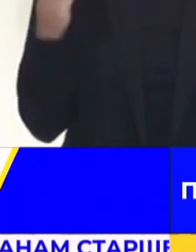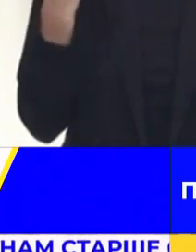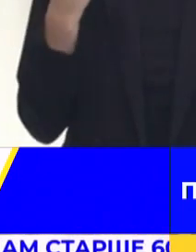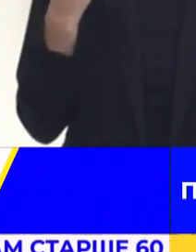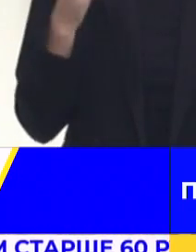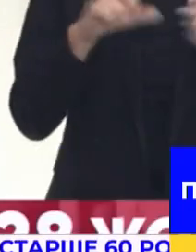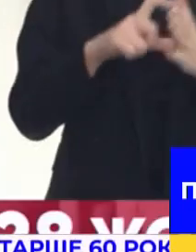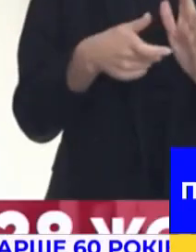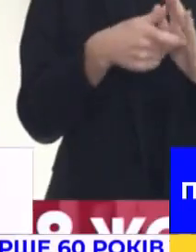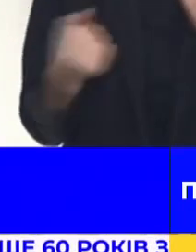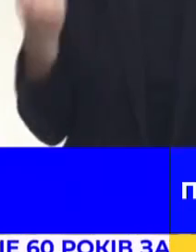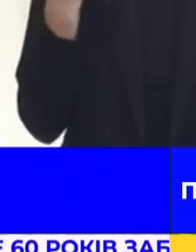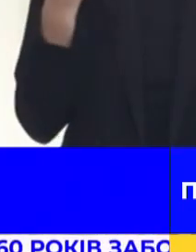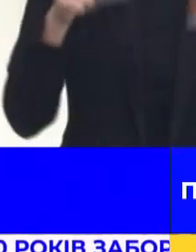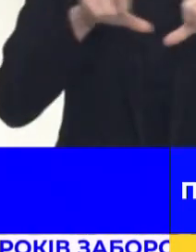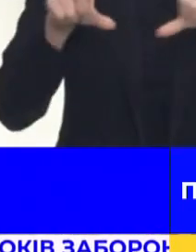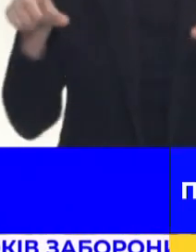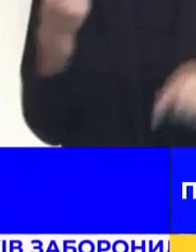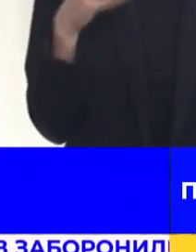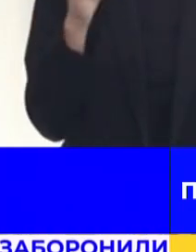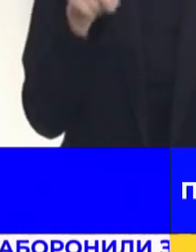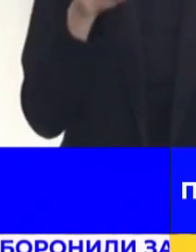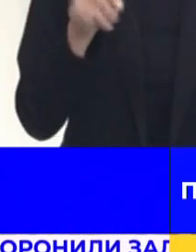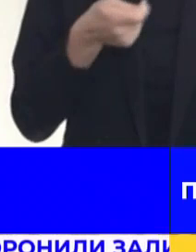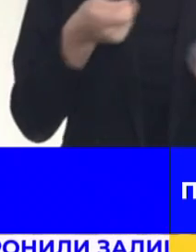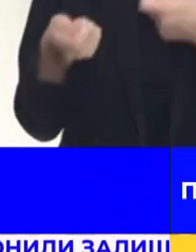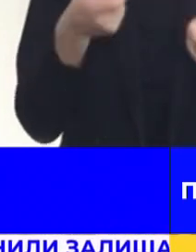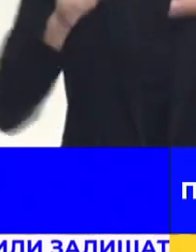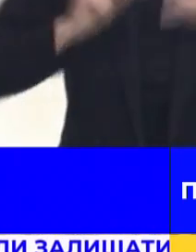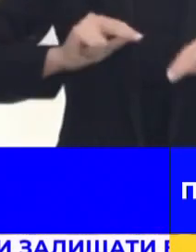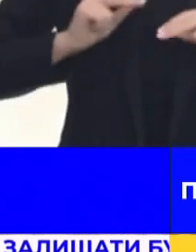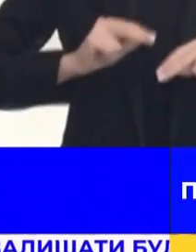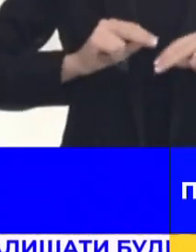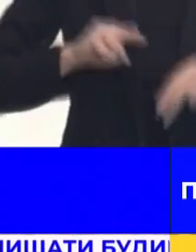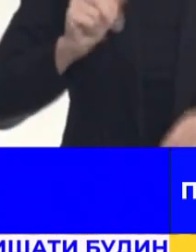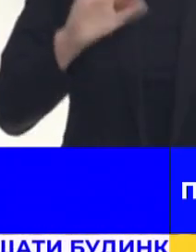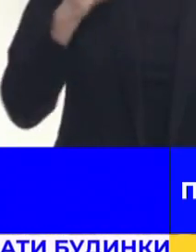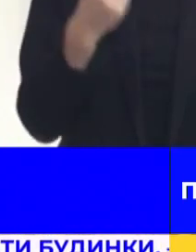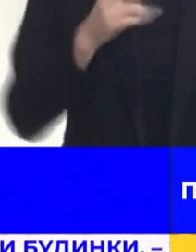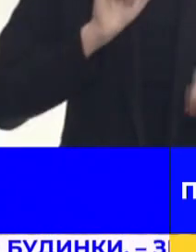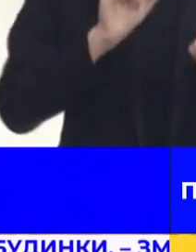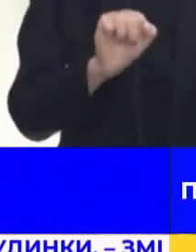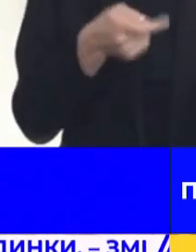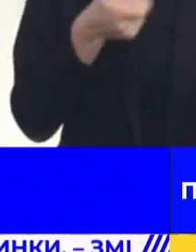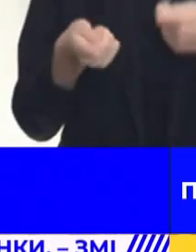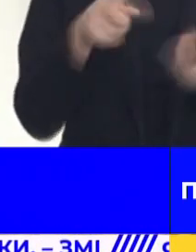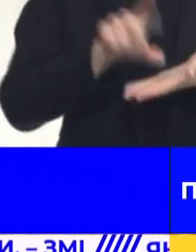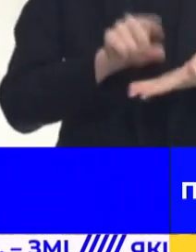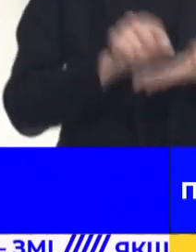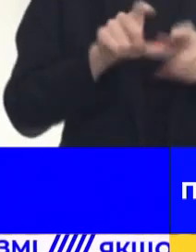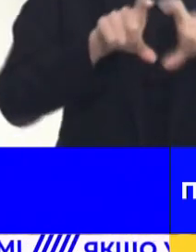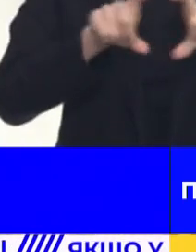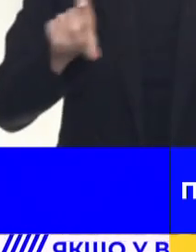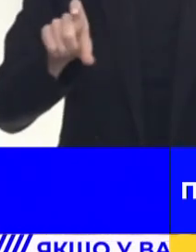спортзали, фітнес-центри, ЦНАПи, управління праці та соцзахисту, управління